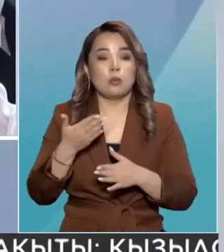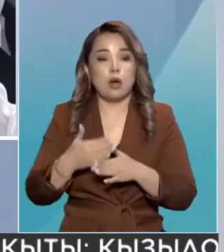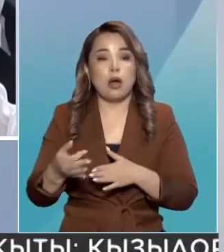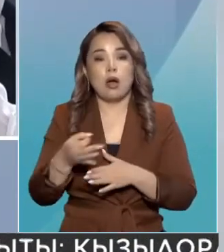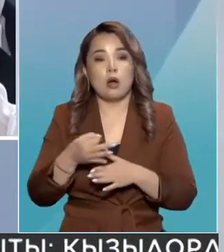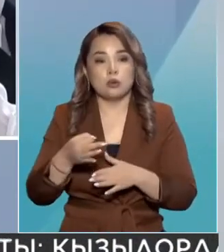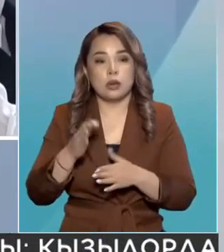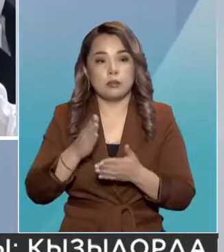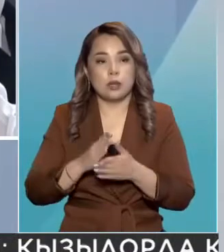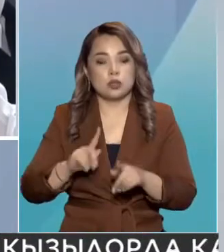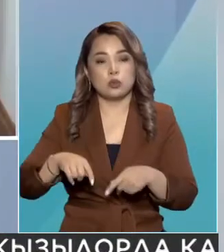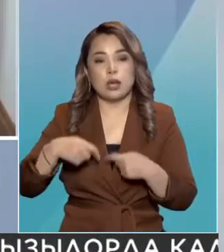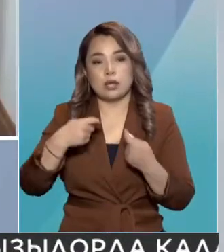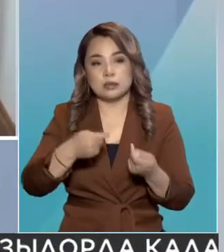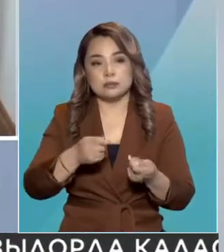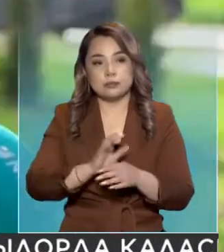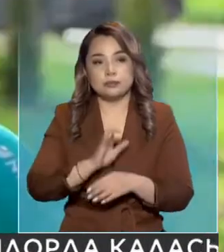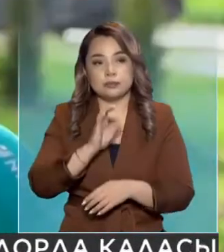аудандар жолдаған.